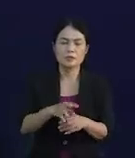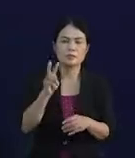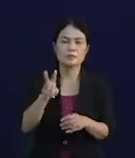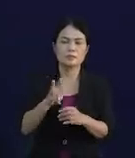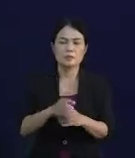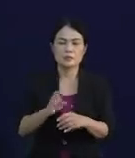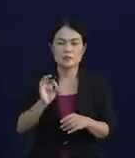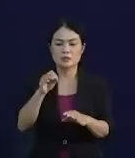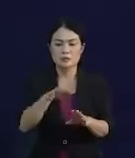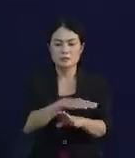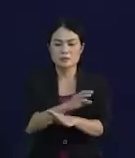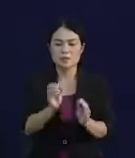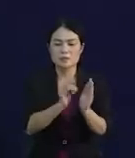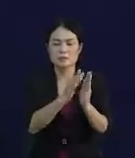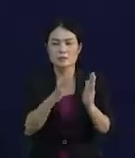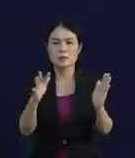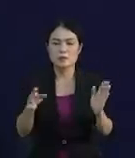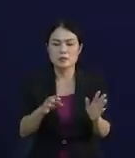3